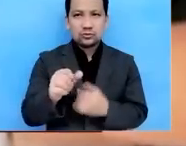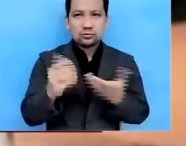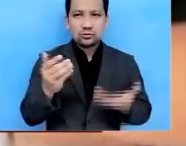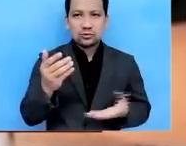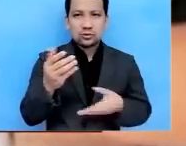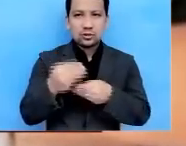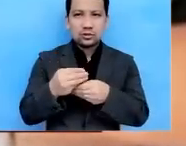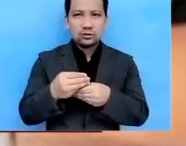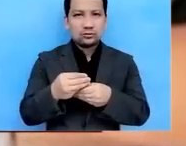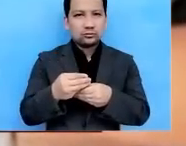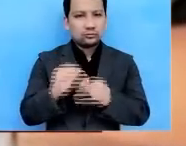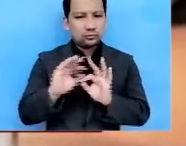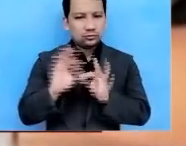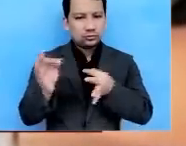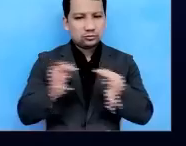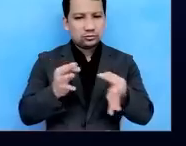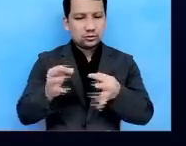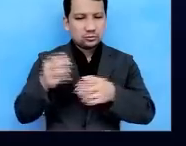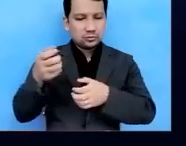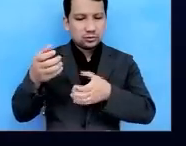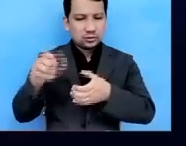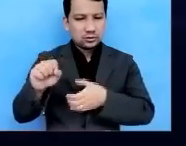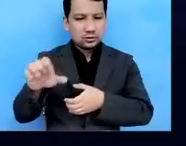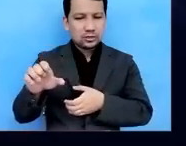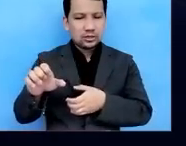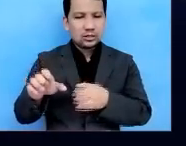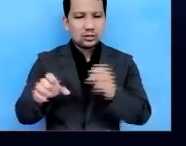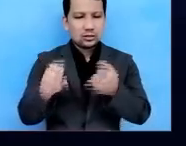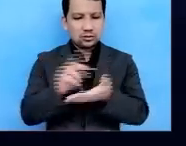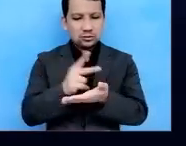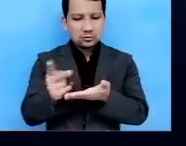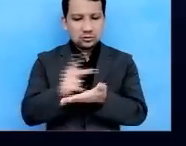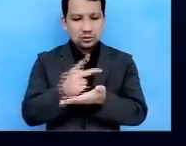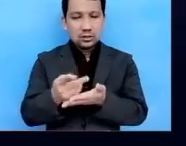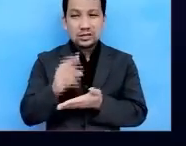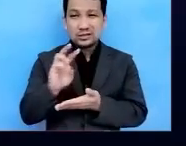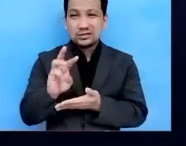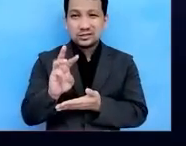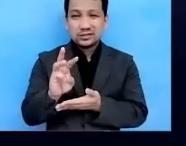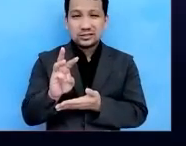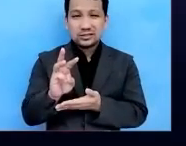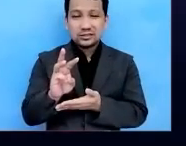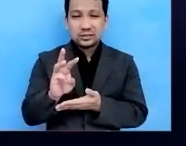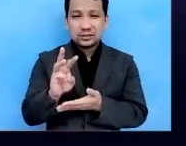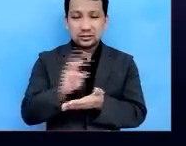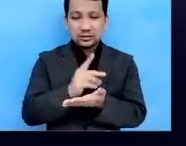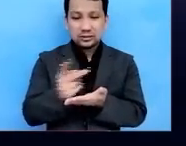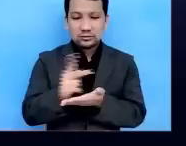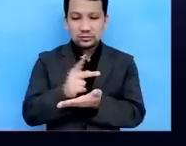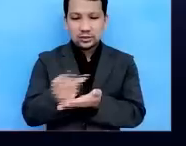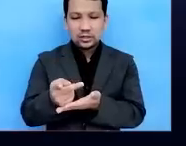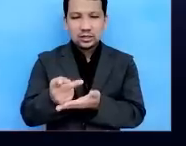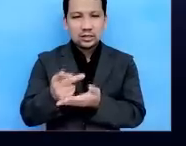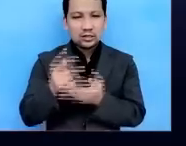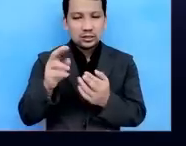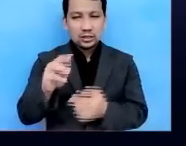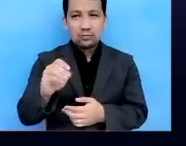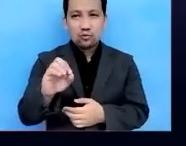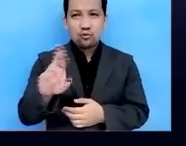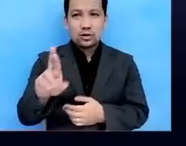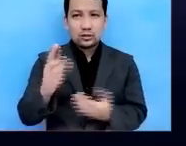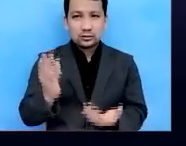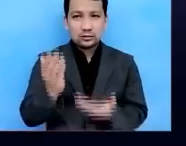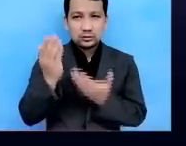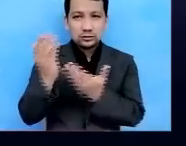sa paglilitis ng naturang kaso. Sa 6 na pahinang urgent omnibus motion for reconsideration na inihain ng DOJ